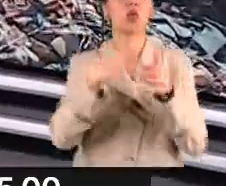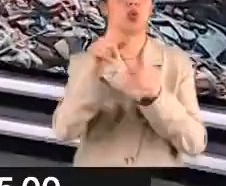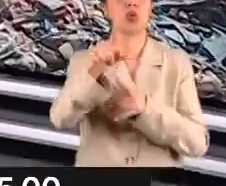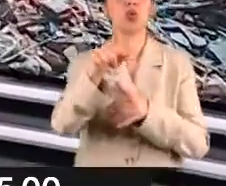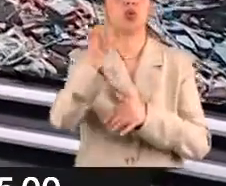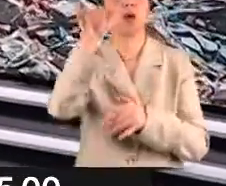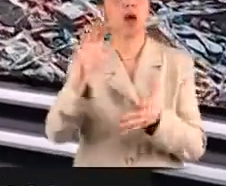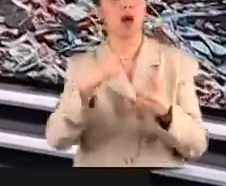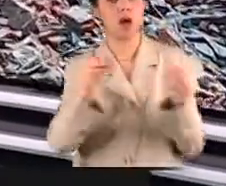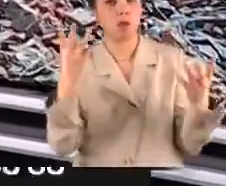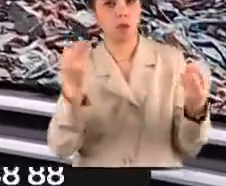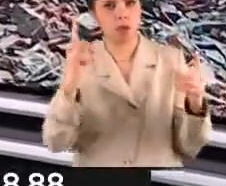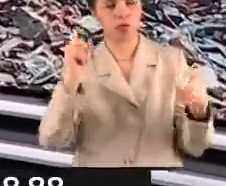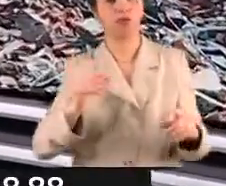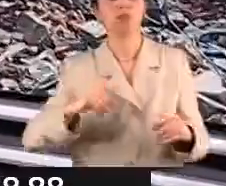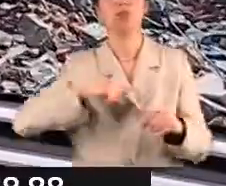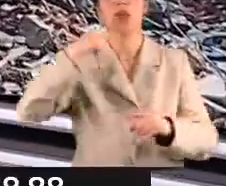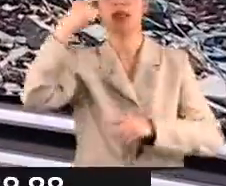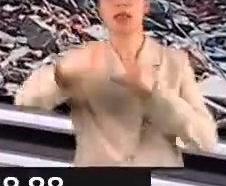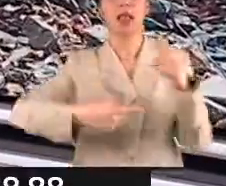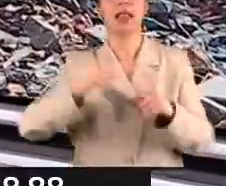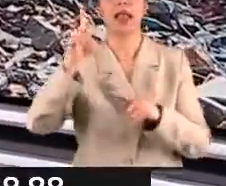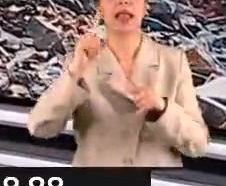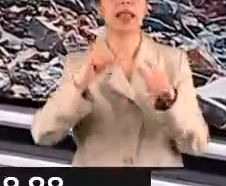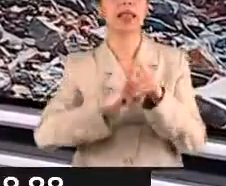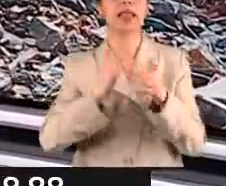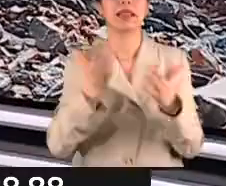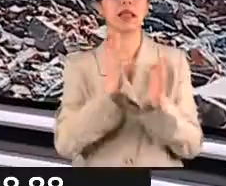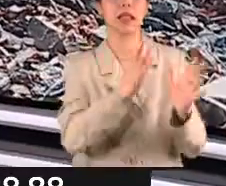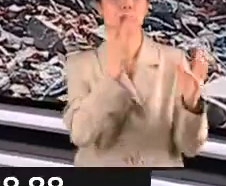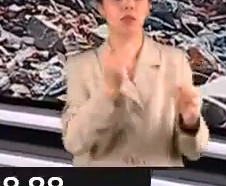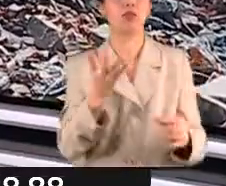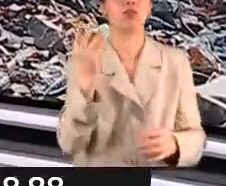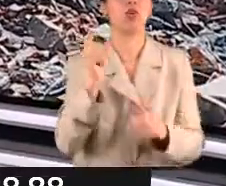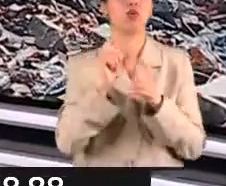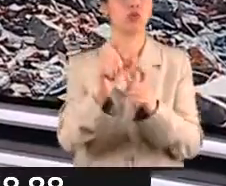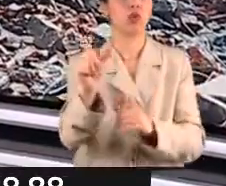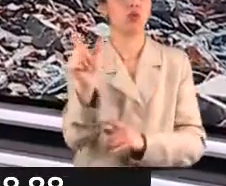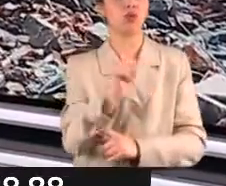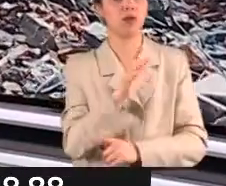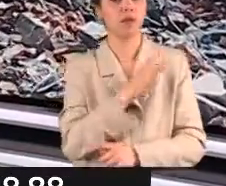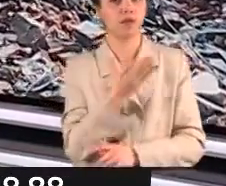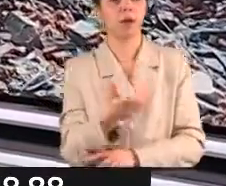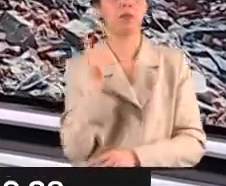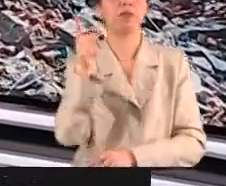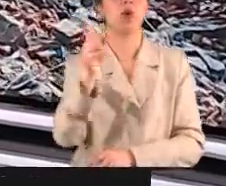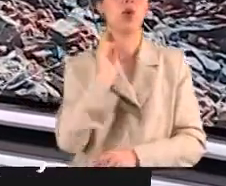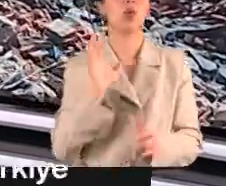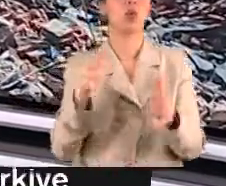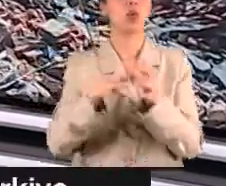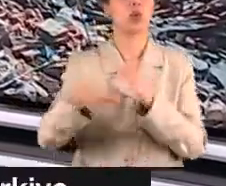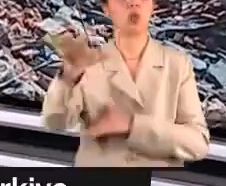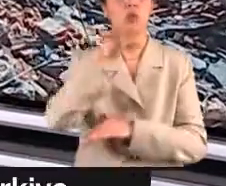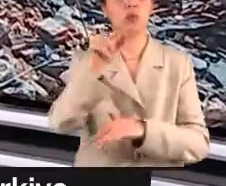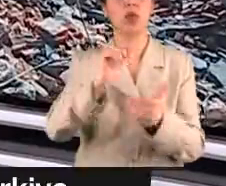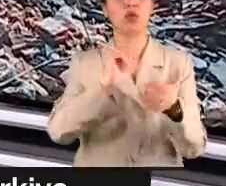hak kaybına uğrayacak mı? Önümüzdeki sezon lige nasıl devam edecek? Pek çok soru var ve pek çok cevap. O kulüplerin ligdeki durumlarını